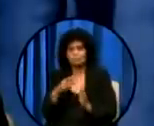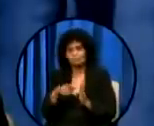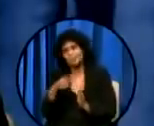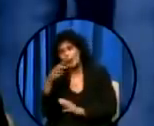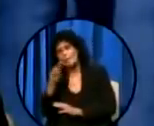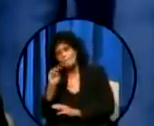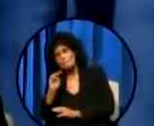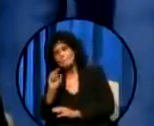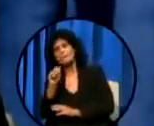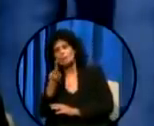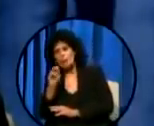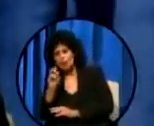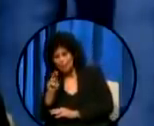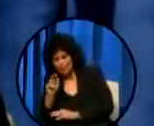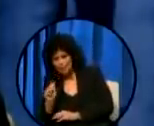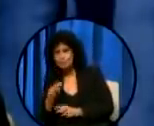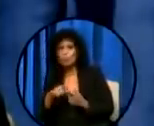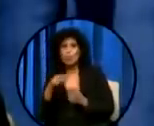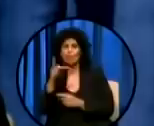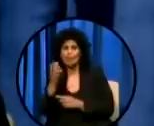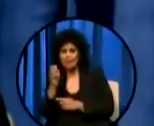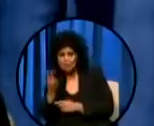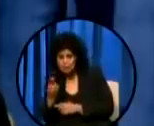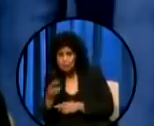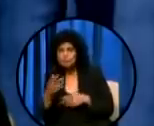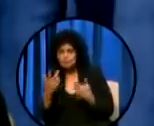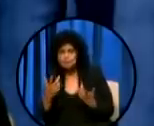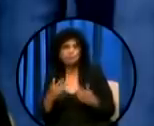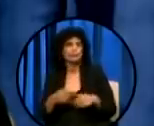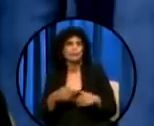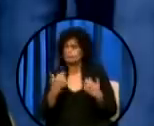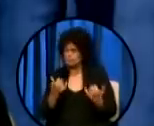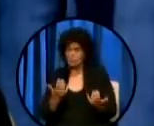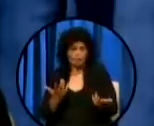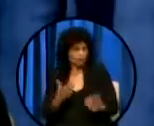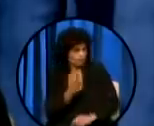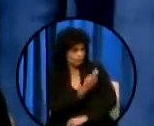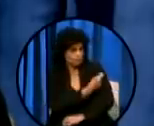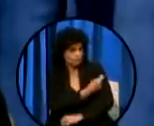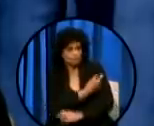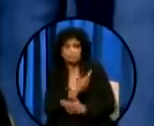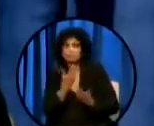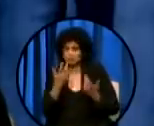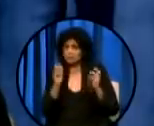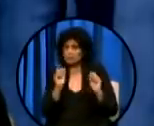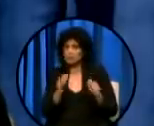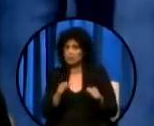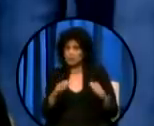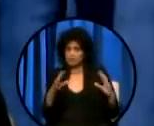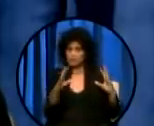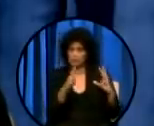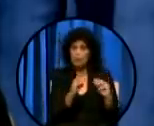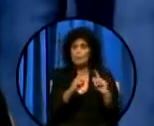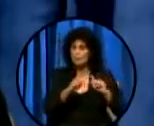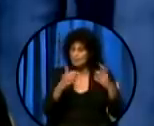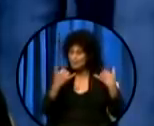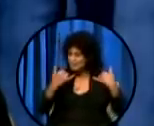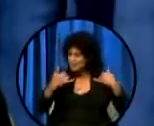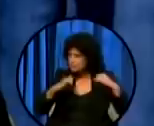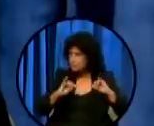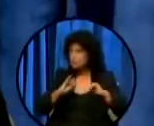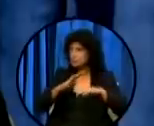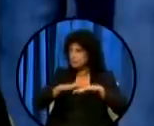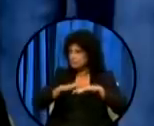Вы можете по-прежнему потенциально распространять болезнь, если вы привиты. И поэтому вы видите, что мы все также носим